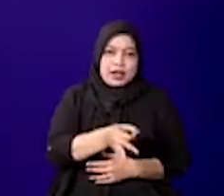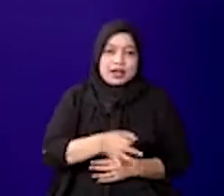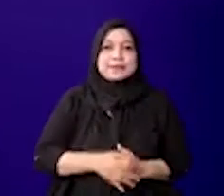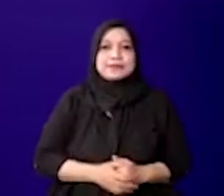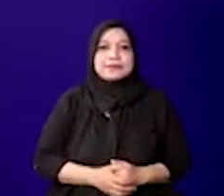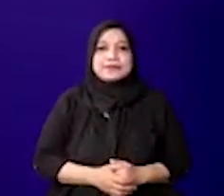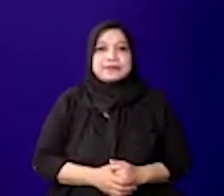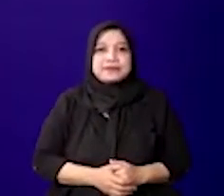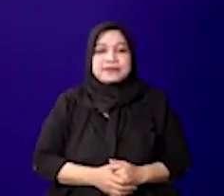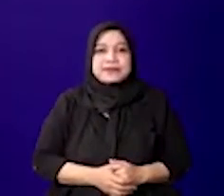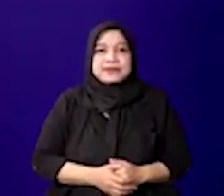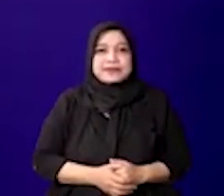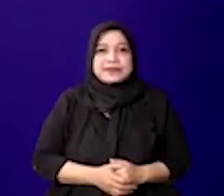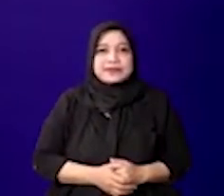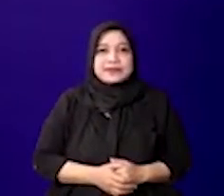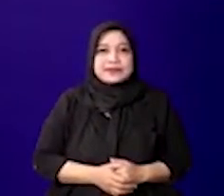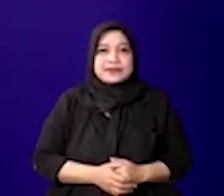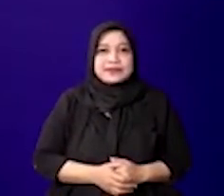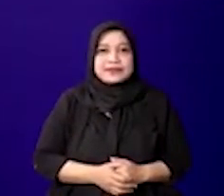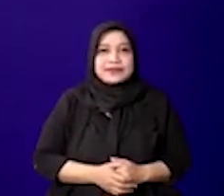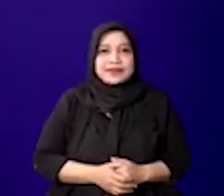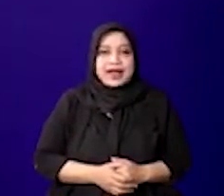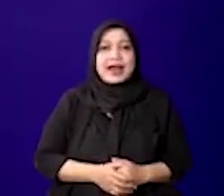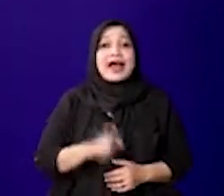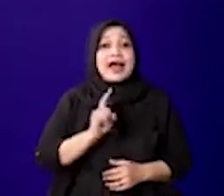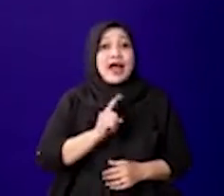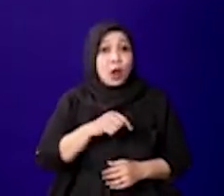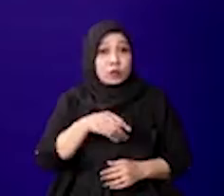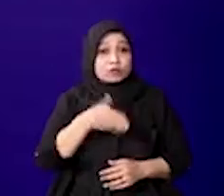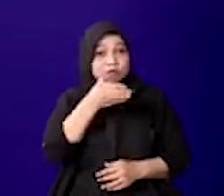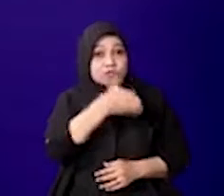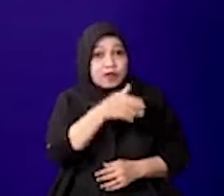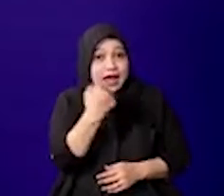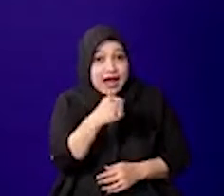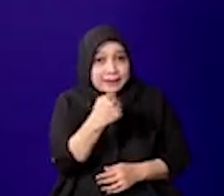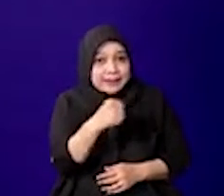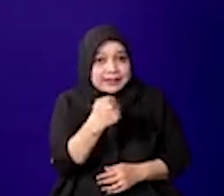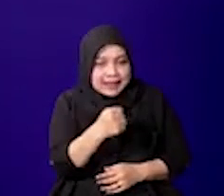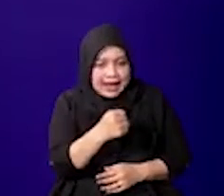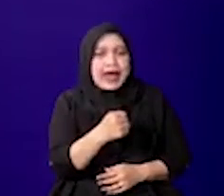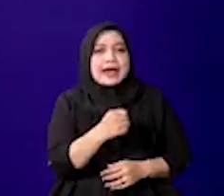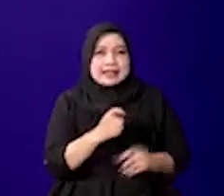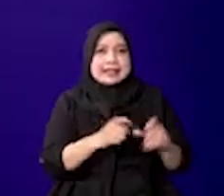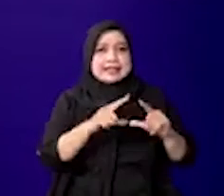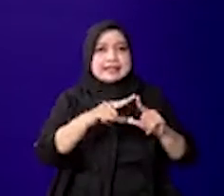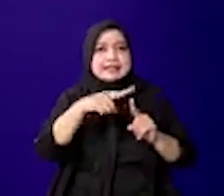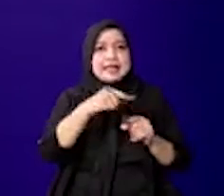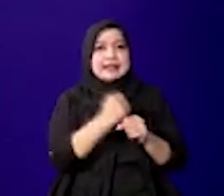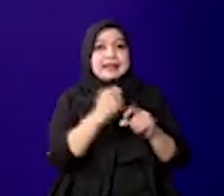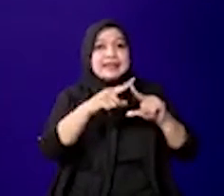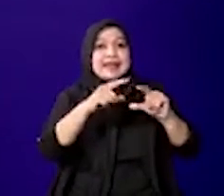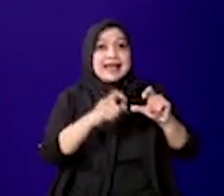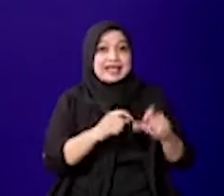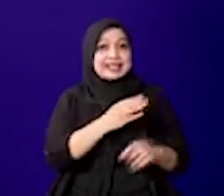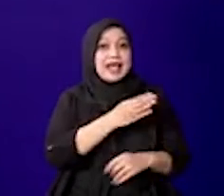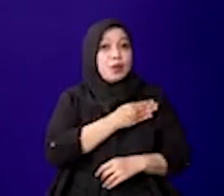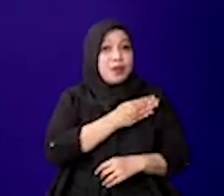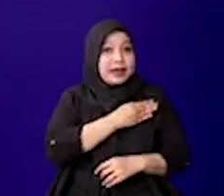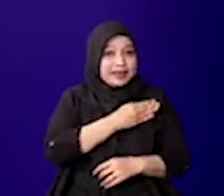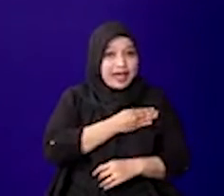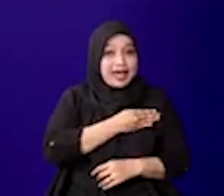didatangi website-nya setiap Satgas kabupaten atau kota atau provinsi punya ee